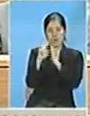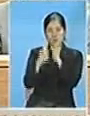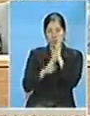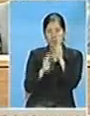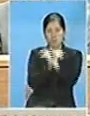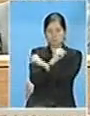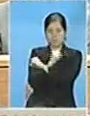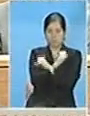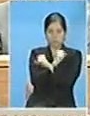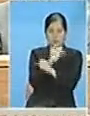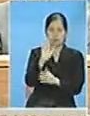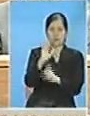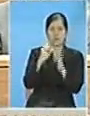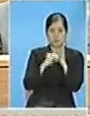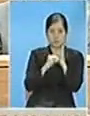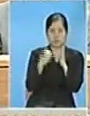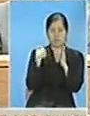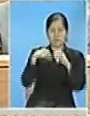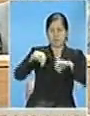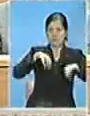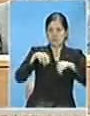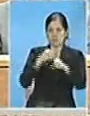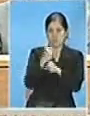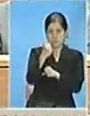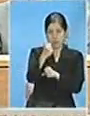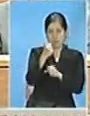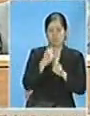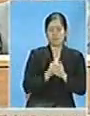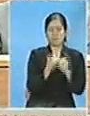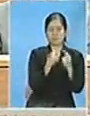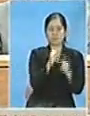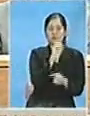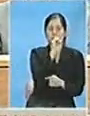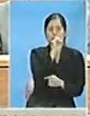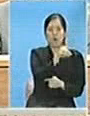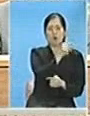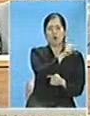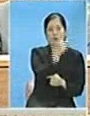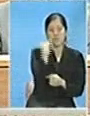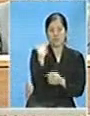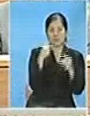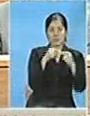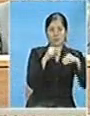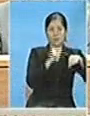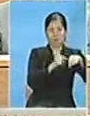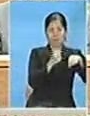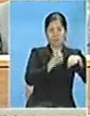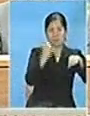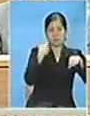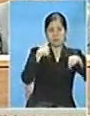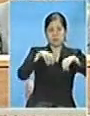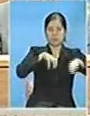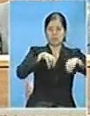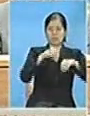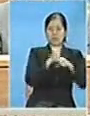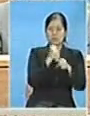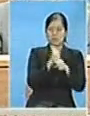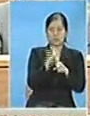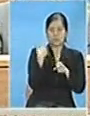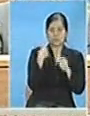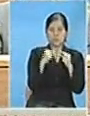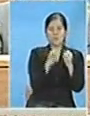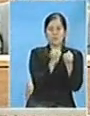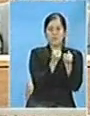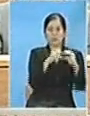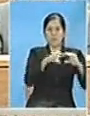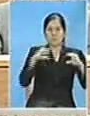ำของเขาและมีประสิทธิภาพท่านยังยืนยันที่จะให้หน่วยงานอื่นเข้าไปดำเนินการเอาถุงกระสอบทร